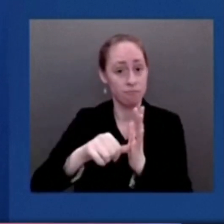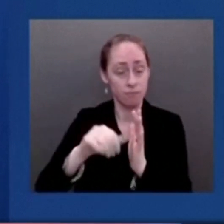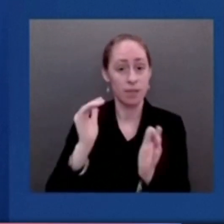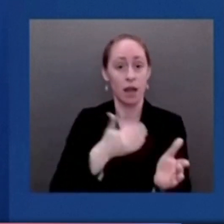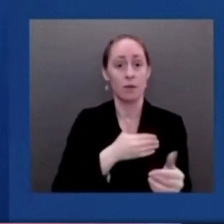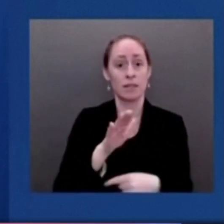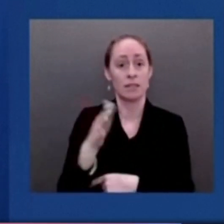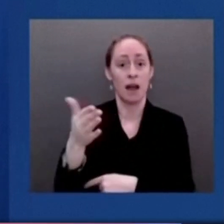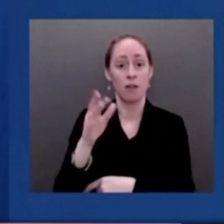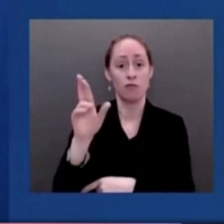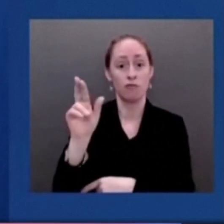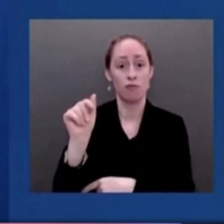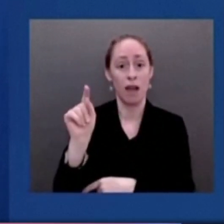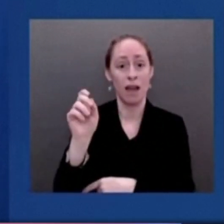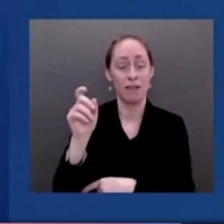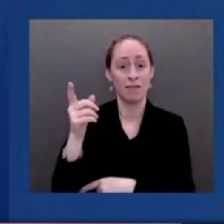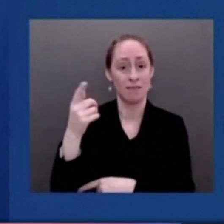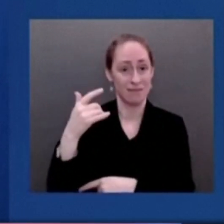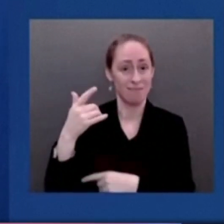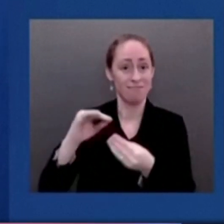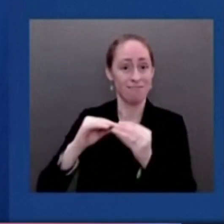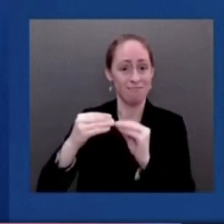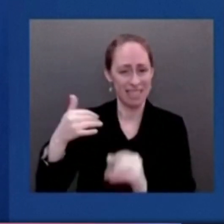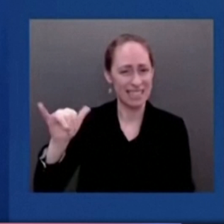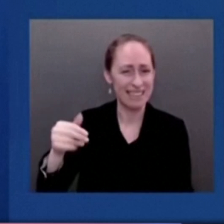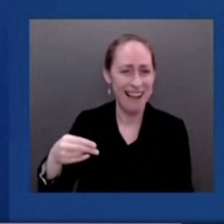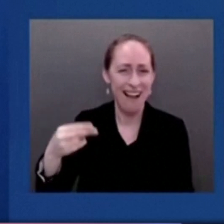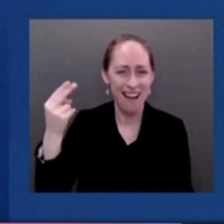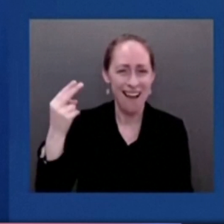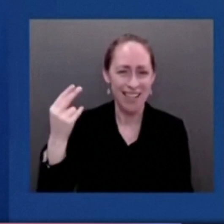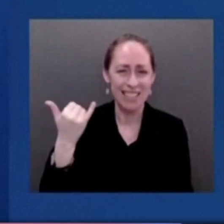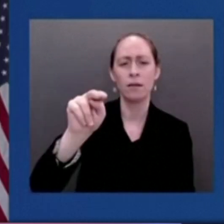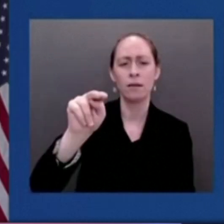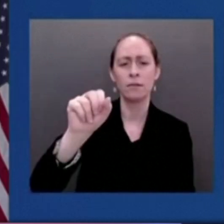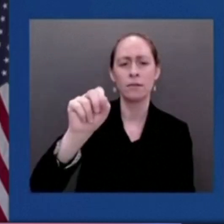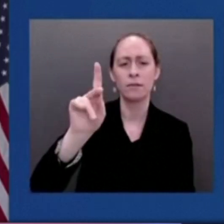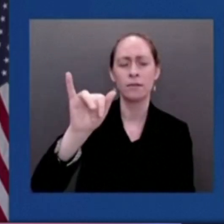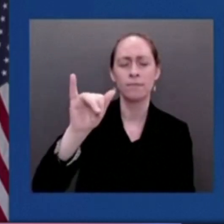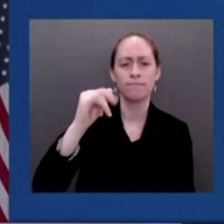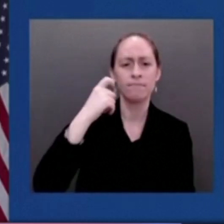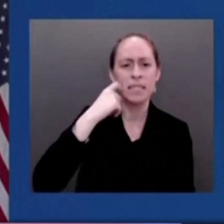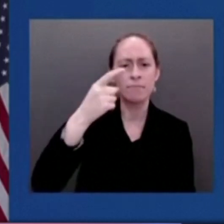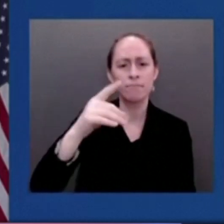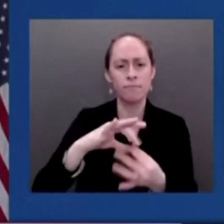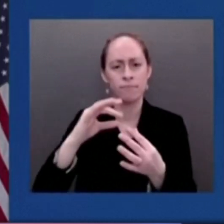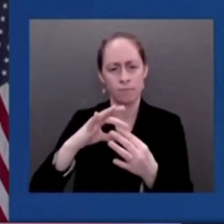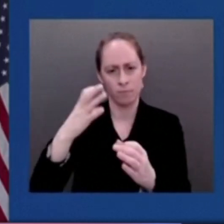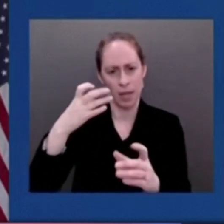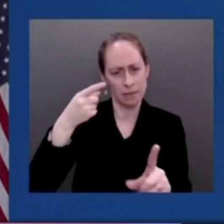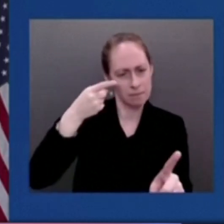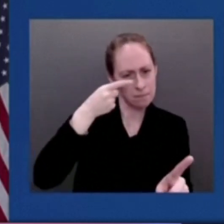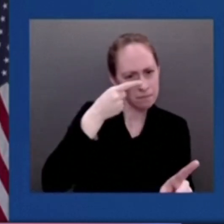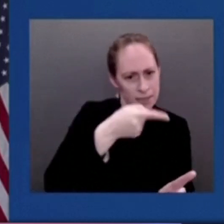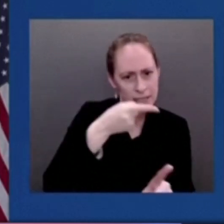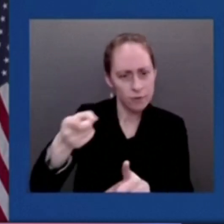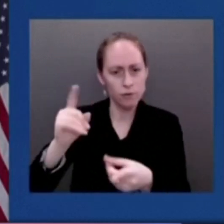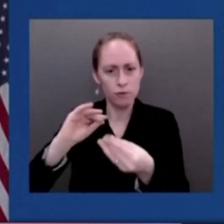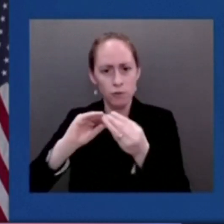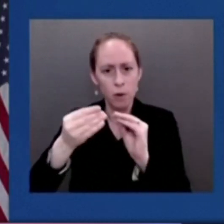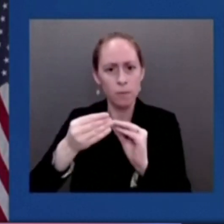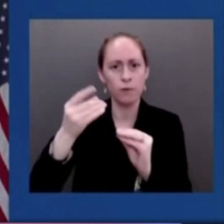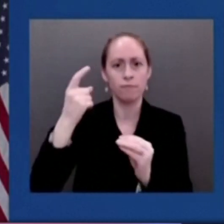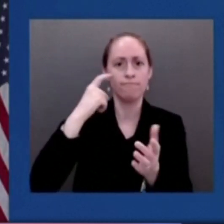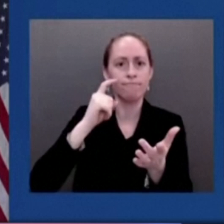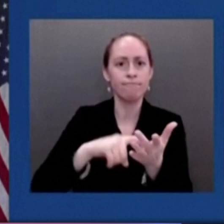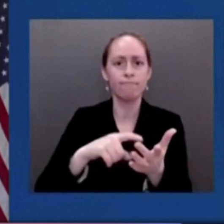mở cửa trở lại của Việt Nam được đưa ra khi một số quốc gia lân cận khác bắt đầu chào đón du khách Hoa Kỳ và vào tháng trước